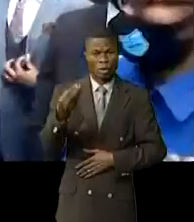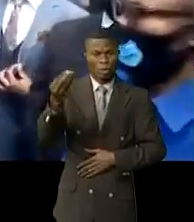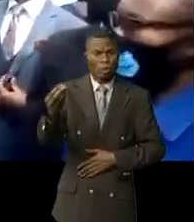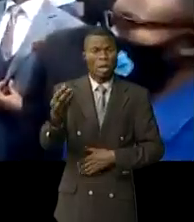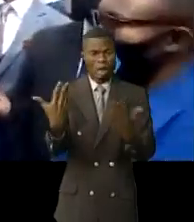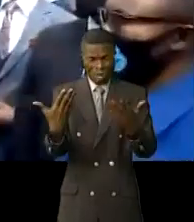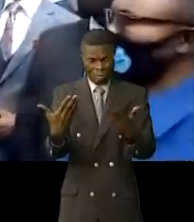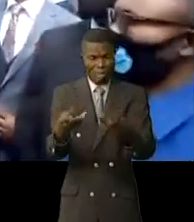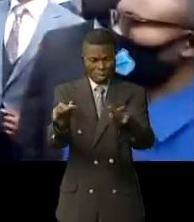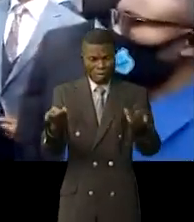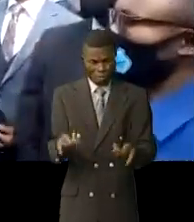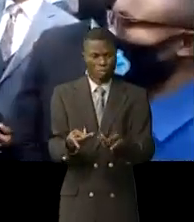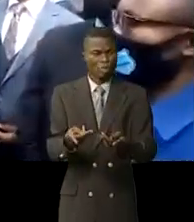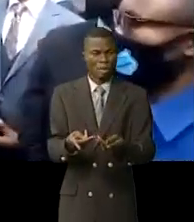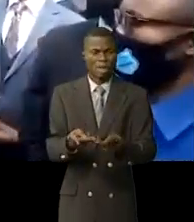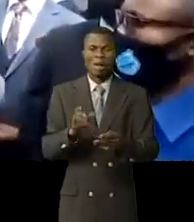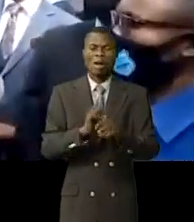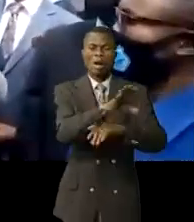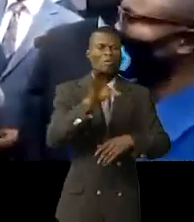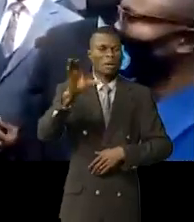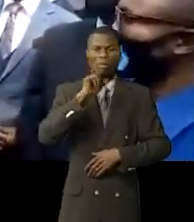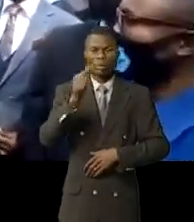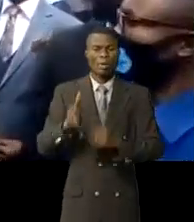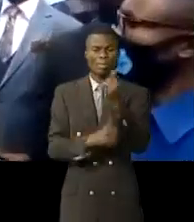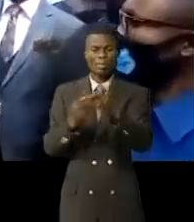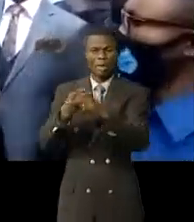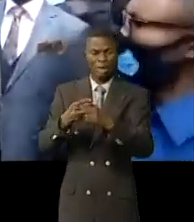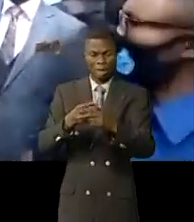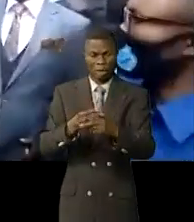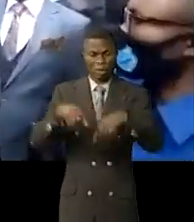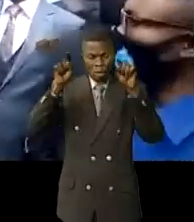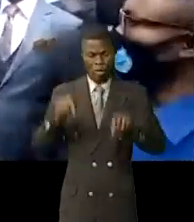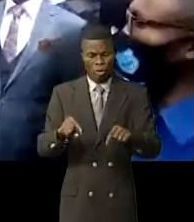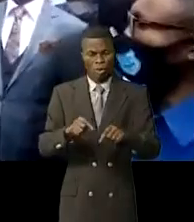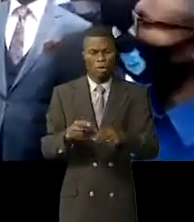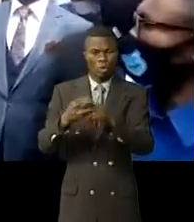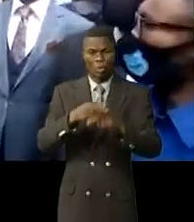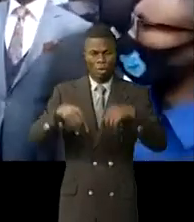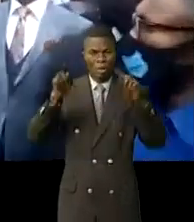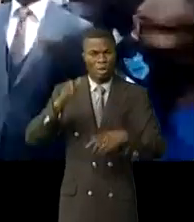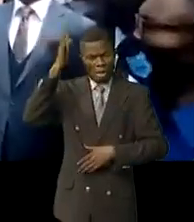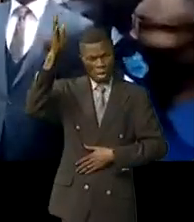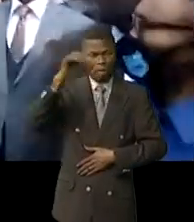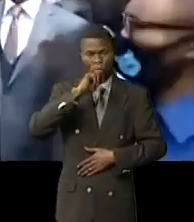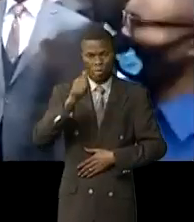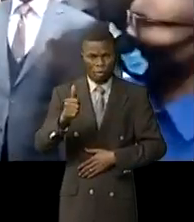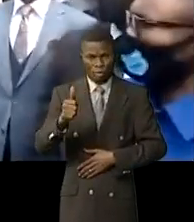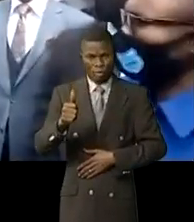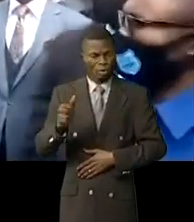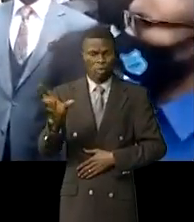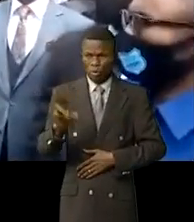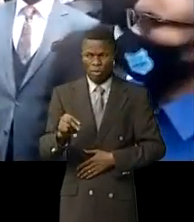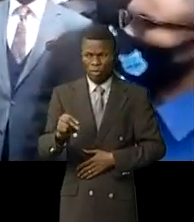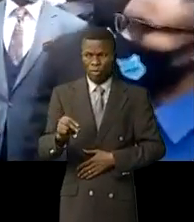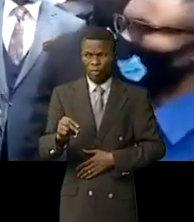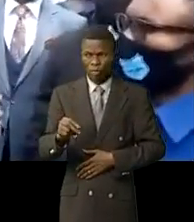main. Et puis c'est une prime ponctuelle. Celui qui a surveillé dans cette édition ne surveillera pas nécessairement l'édition d'ici. Alors